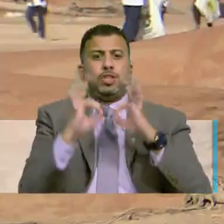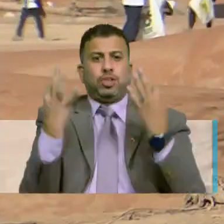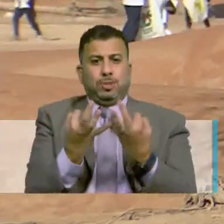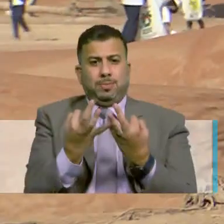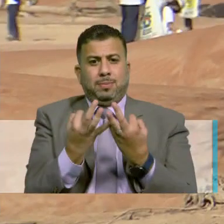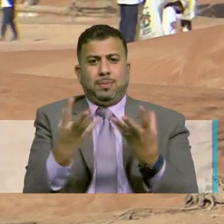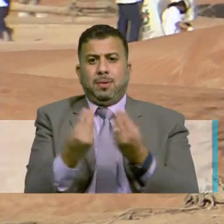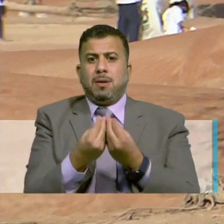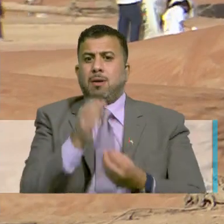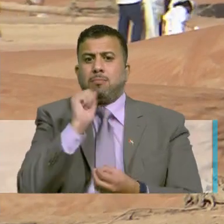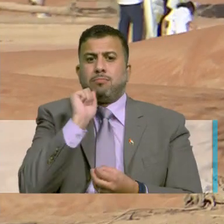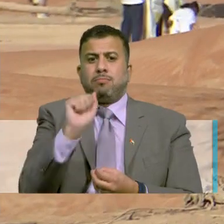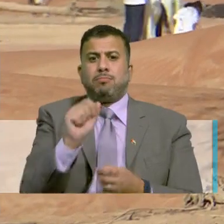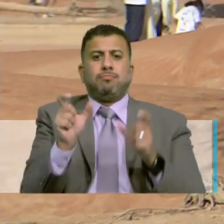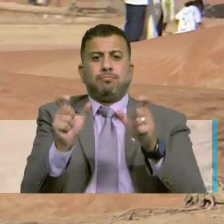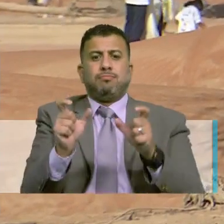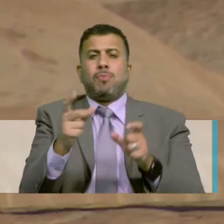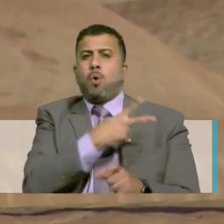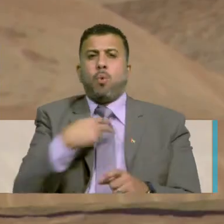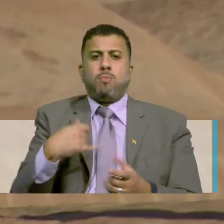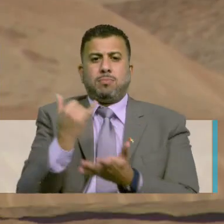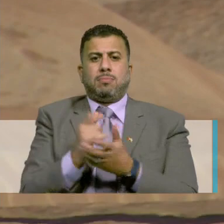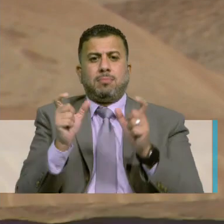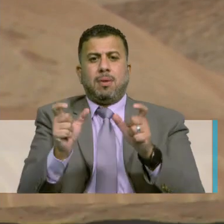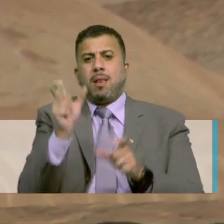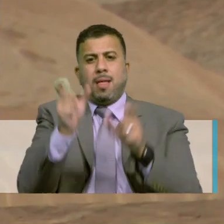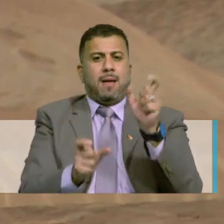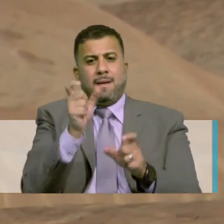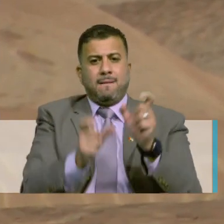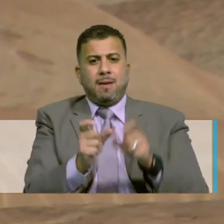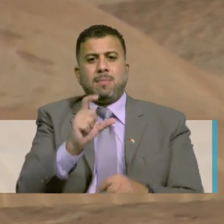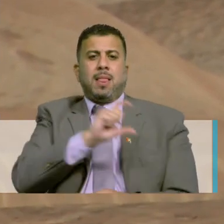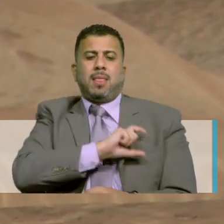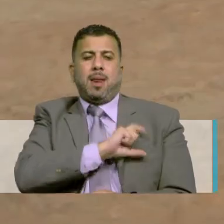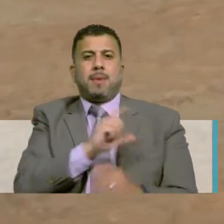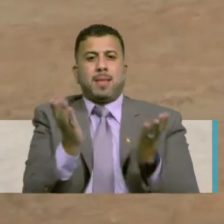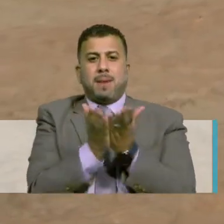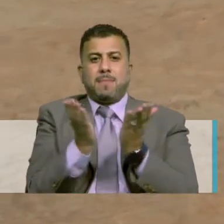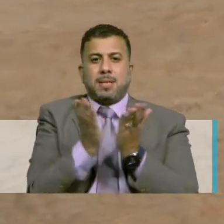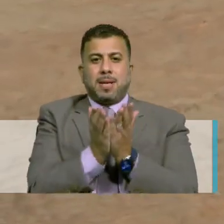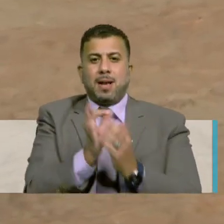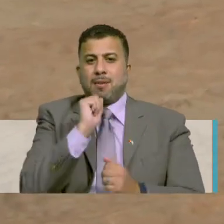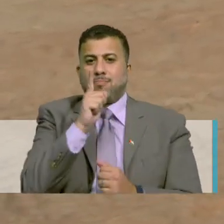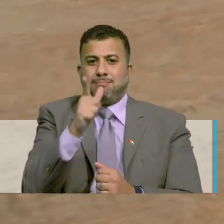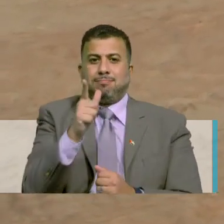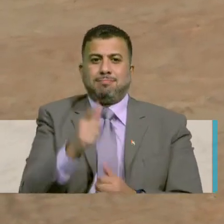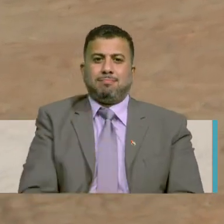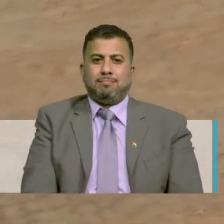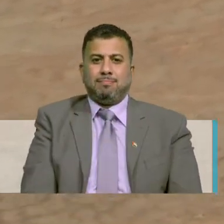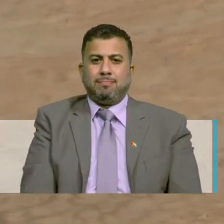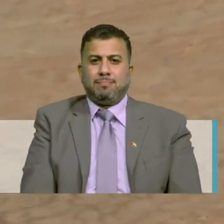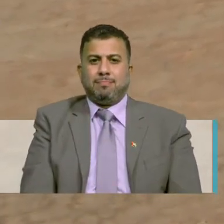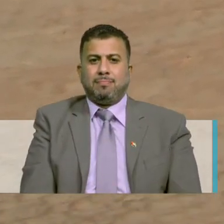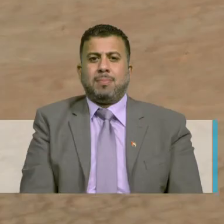الاجتماعي المتمثل بإشراك الجهات الحكومية والأفراد وطلبة المدارس في حملتها.